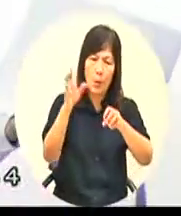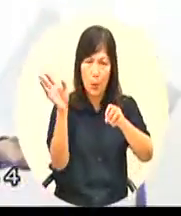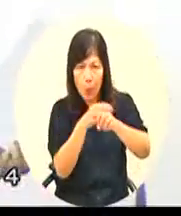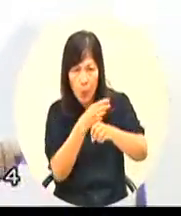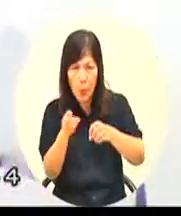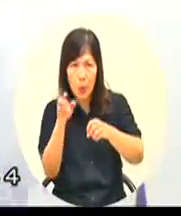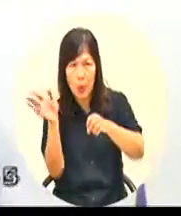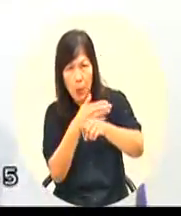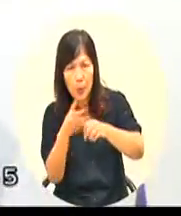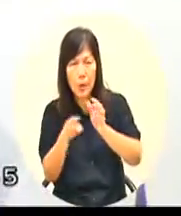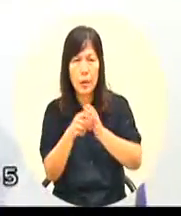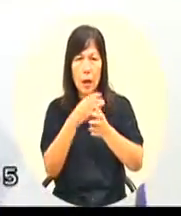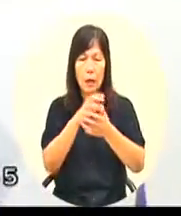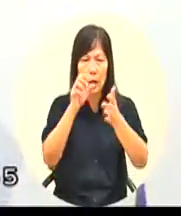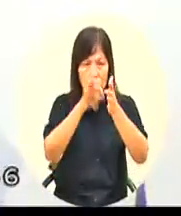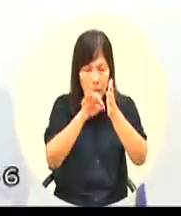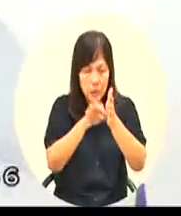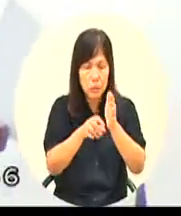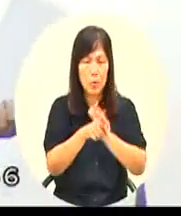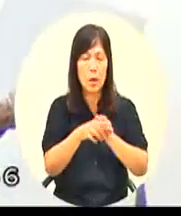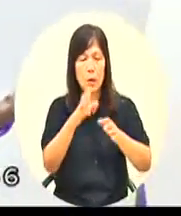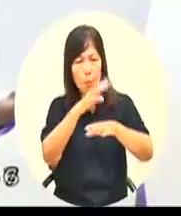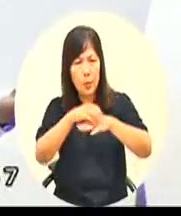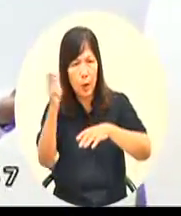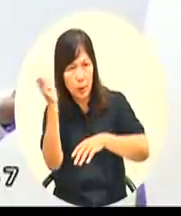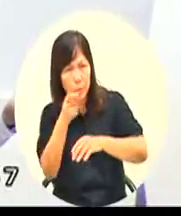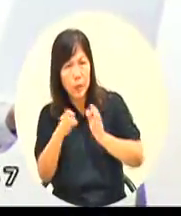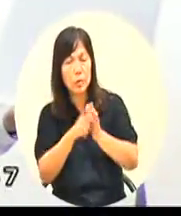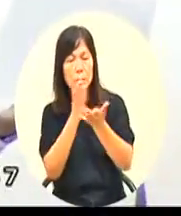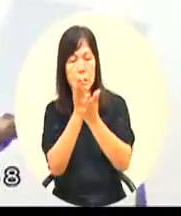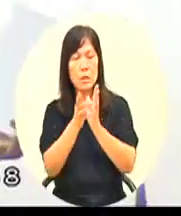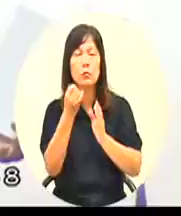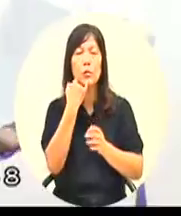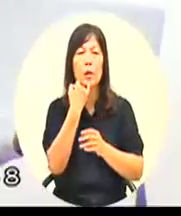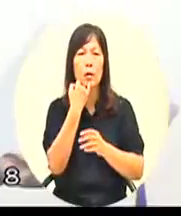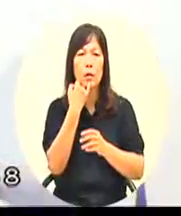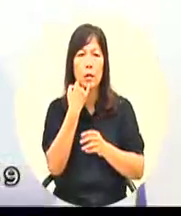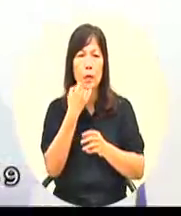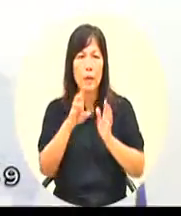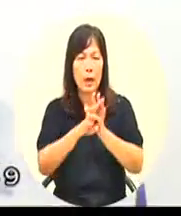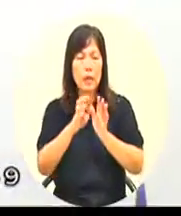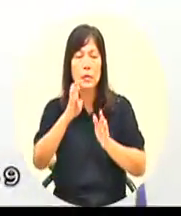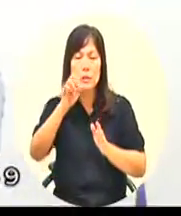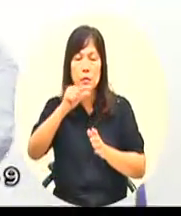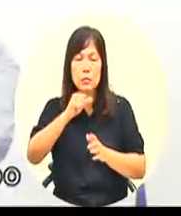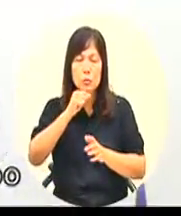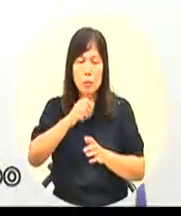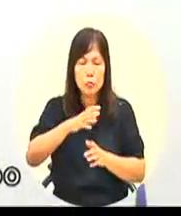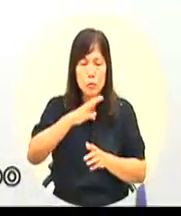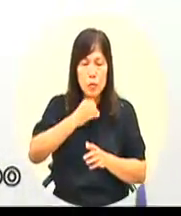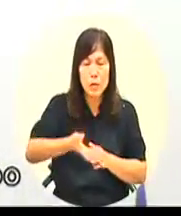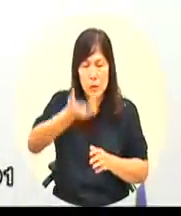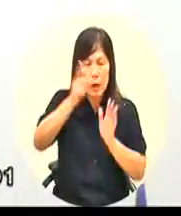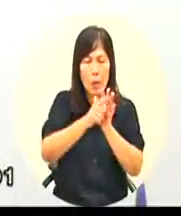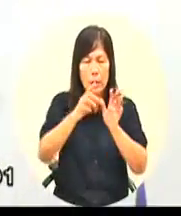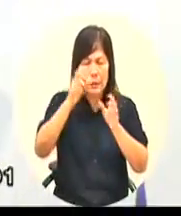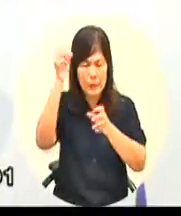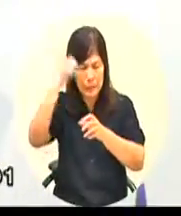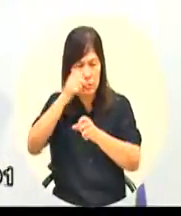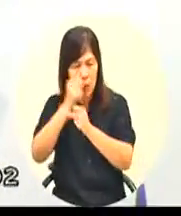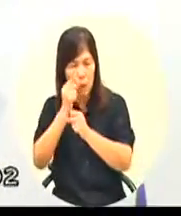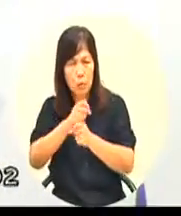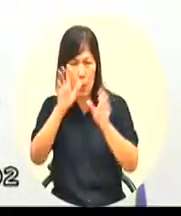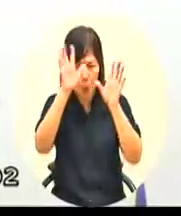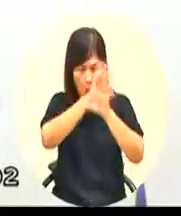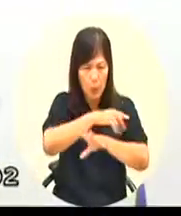是篮球等等都可以。因为现在很多中年人或者青少年，他白天上班，晚上他想要抒压一下，在我们